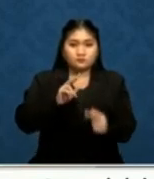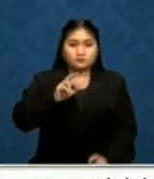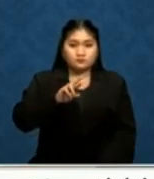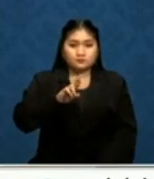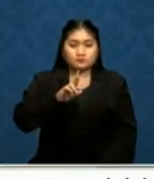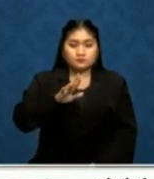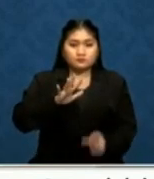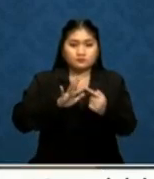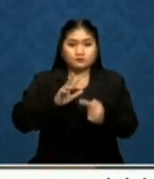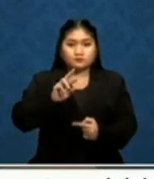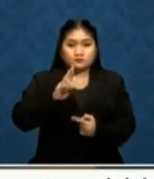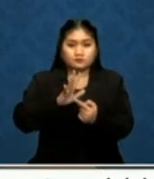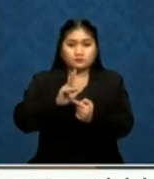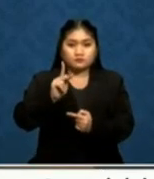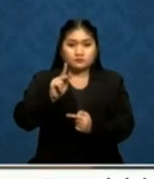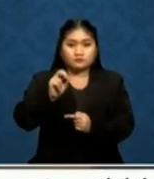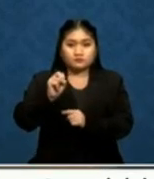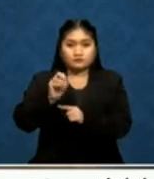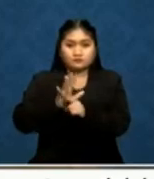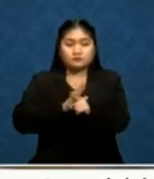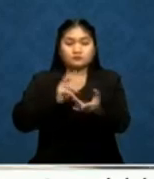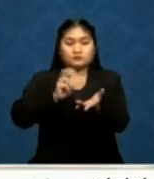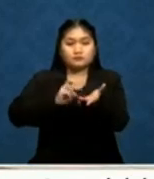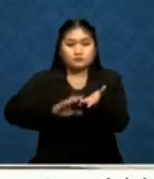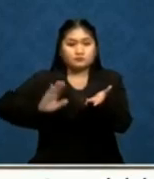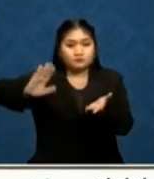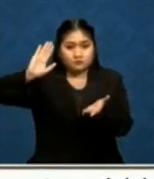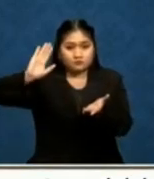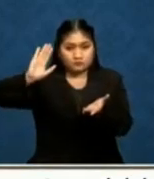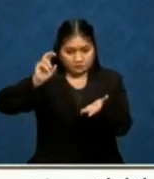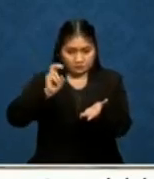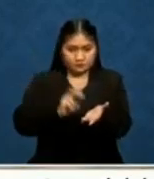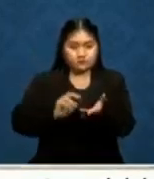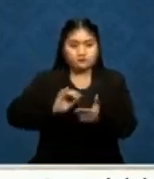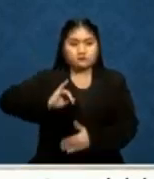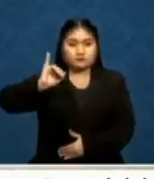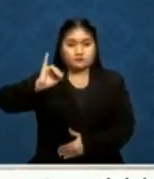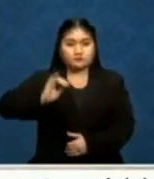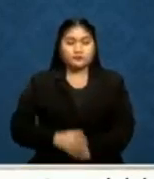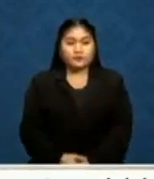าดขอผู้รับรองด้วยครับ ครับมีผู้รับรองถูกต้องนะครับ